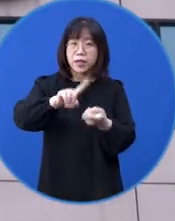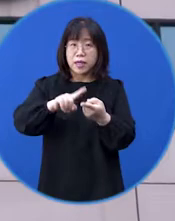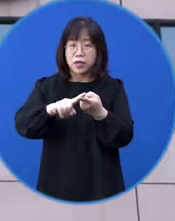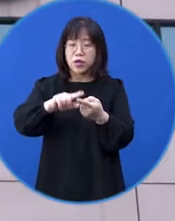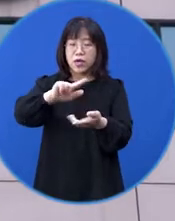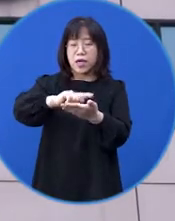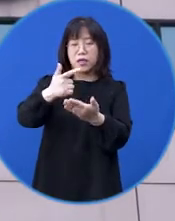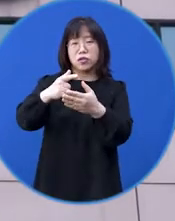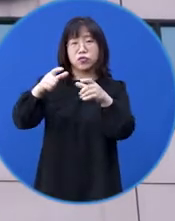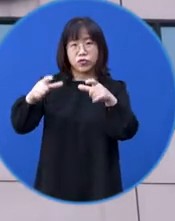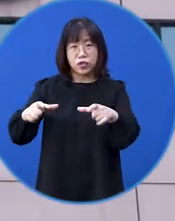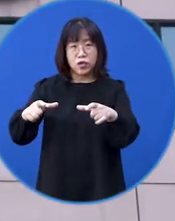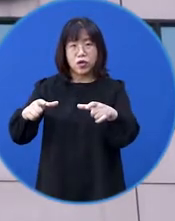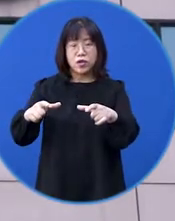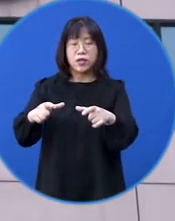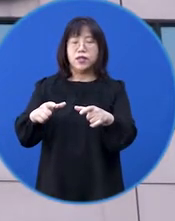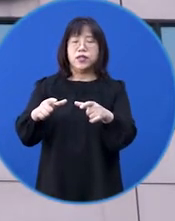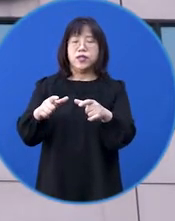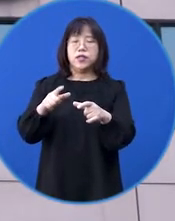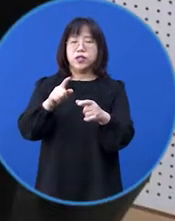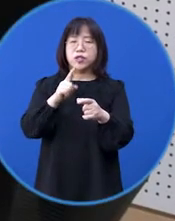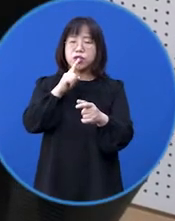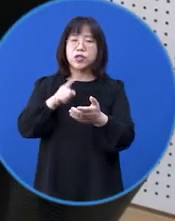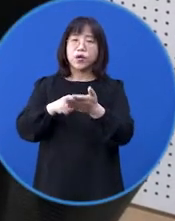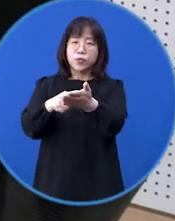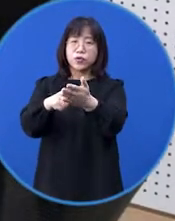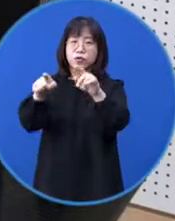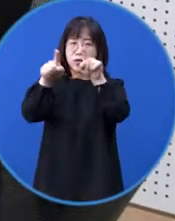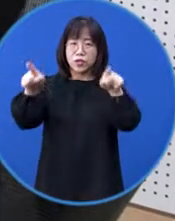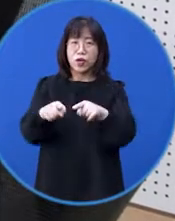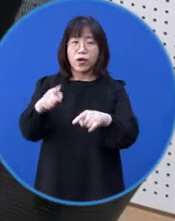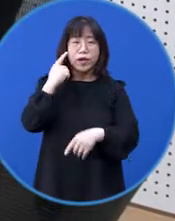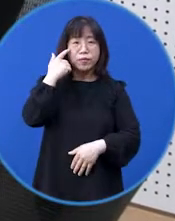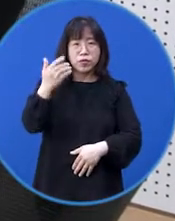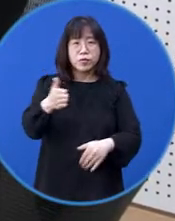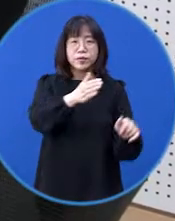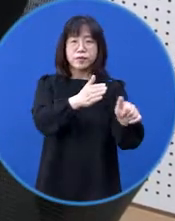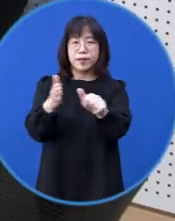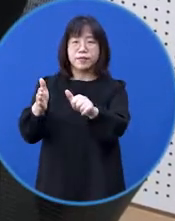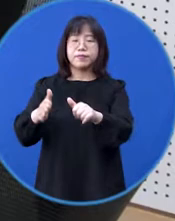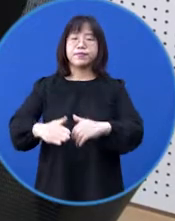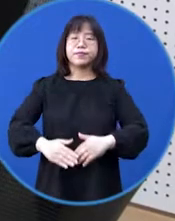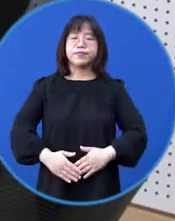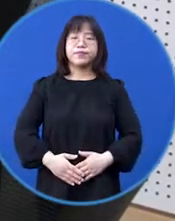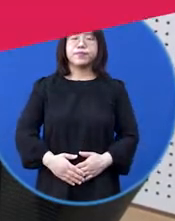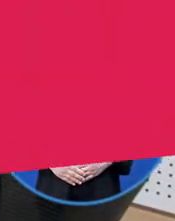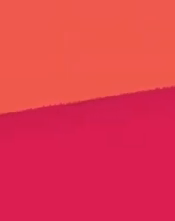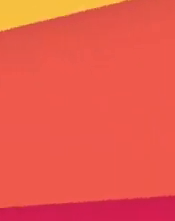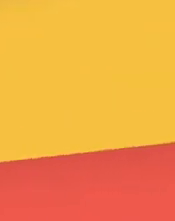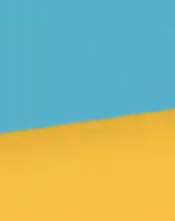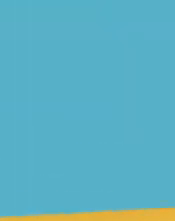생존 자금에 대한 자세한 사항은 강서구청 생존 자금 접수처로 문의하면 됩니다.